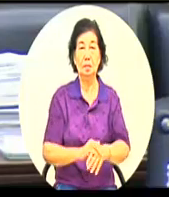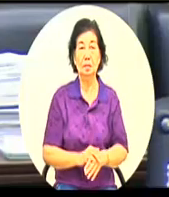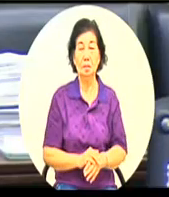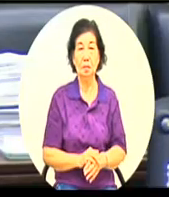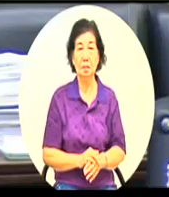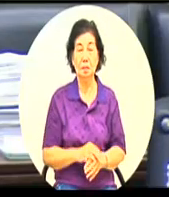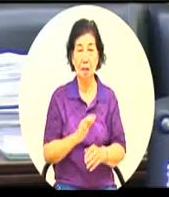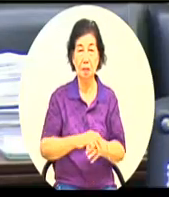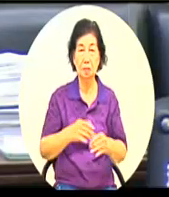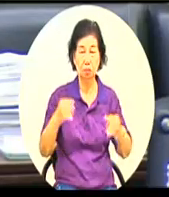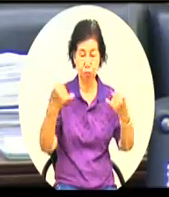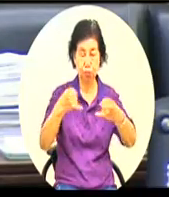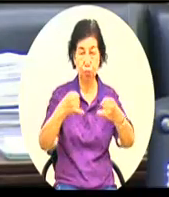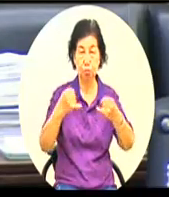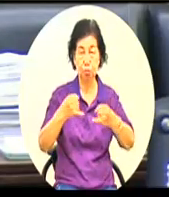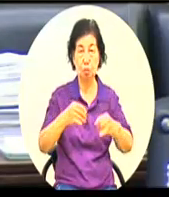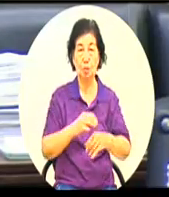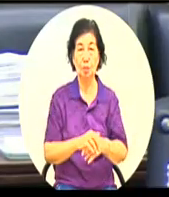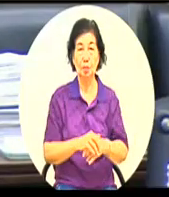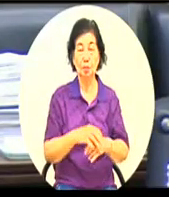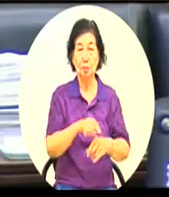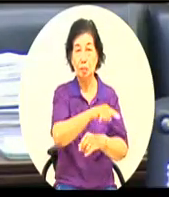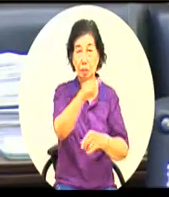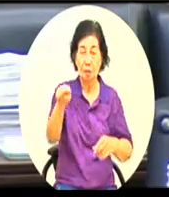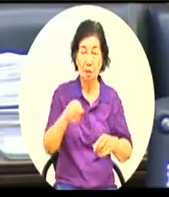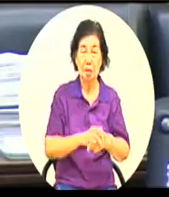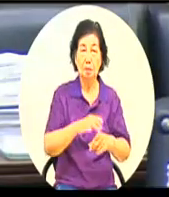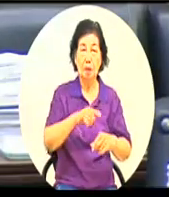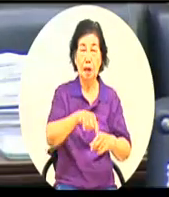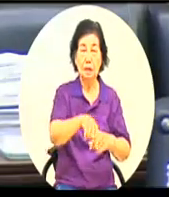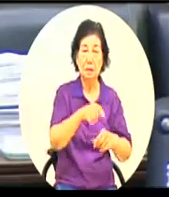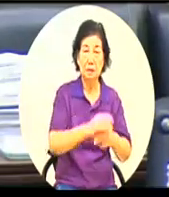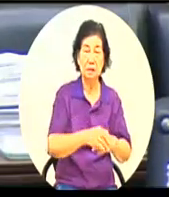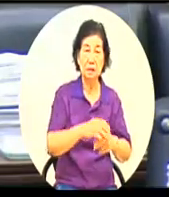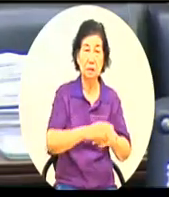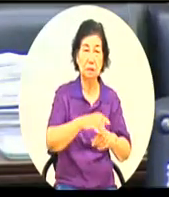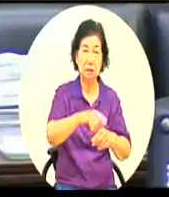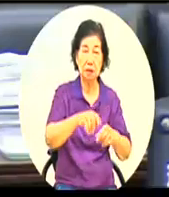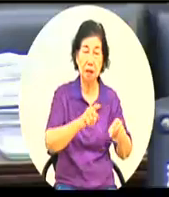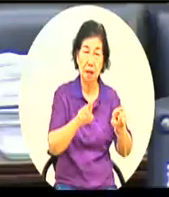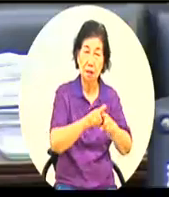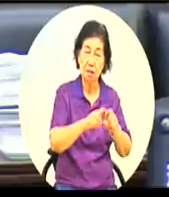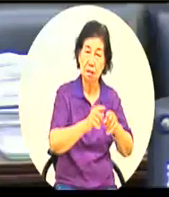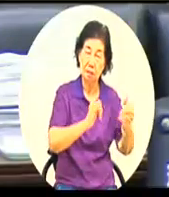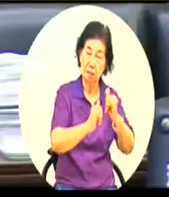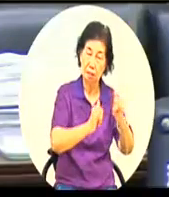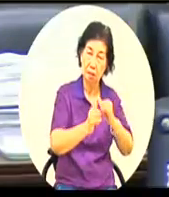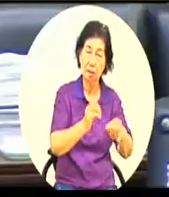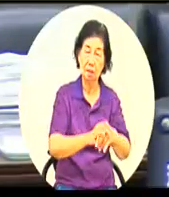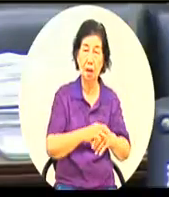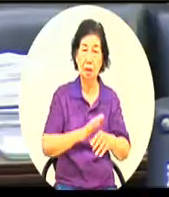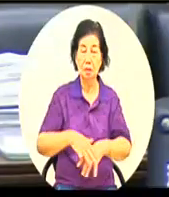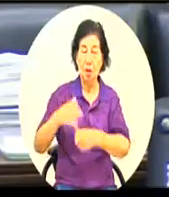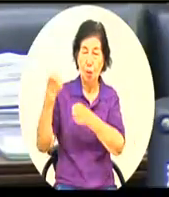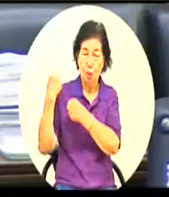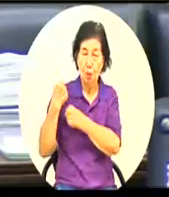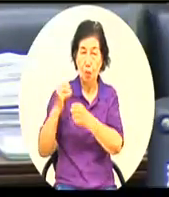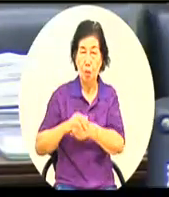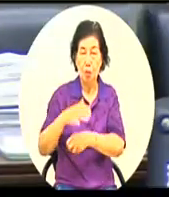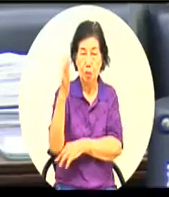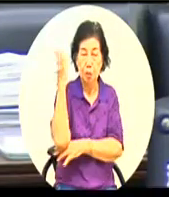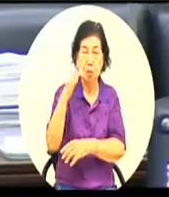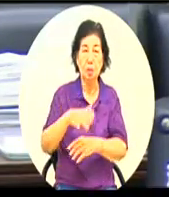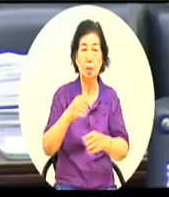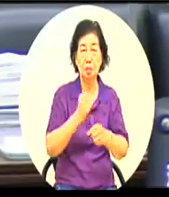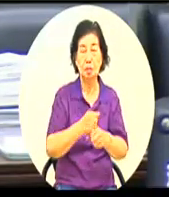人的，哎。我们都是善良老百姓。我们 带头的巨马高墙追回418军工教劳陈抗，防护等级超出以往，